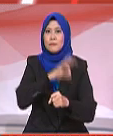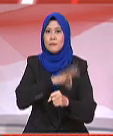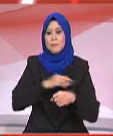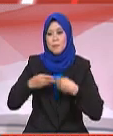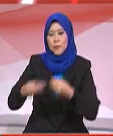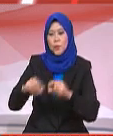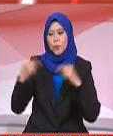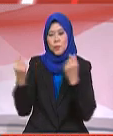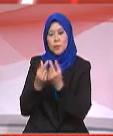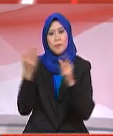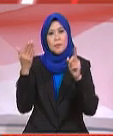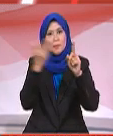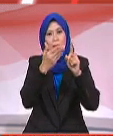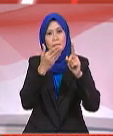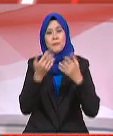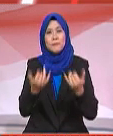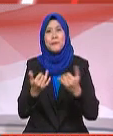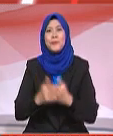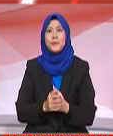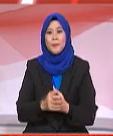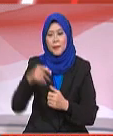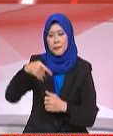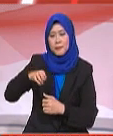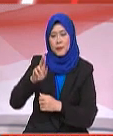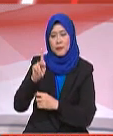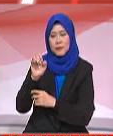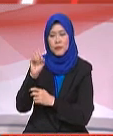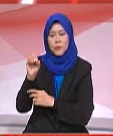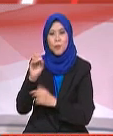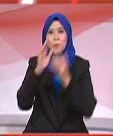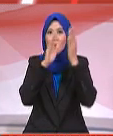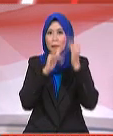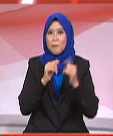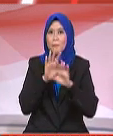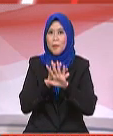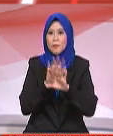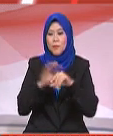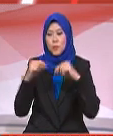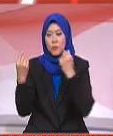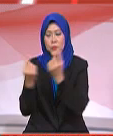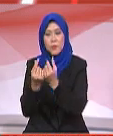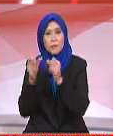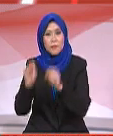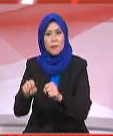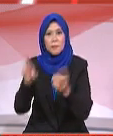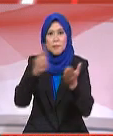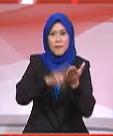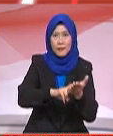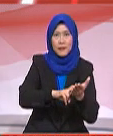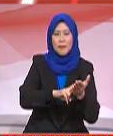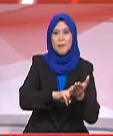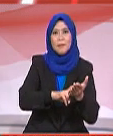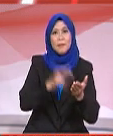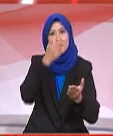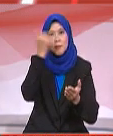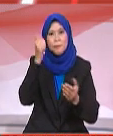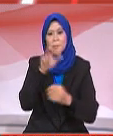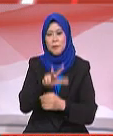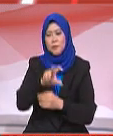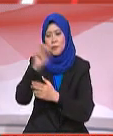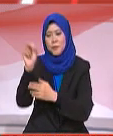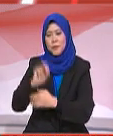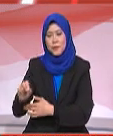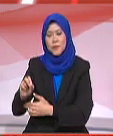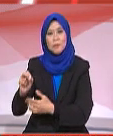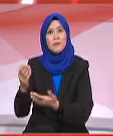kepada kumpulan sasar. Justeru itu, Perkeso Negeri mengharapkan lebih ramai kumpulan itu membuat pendaftaran memandangkan hanya